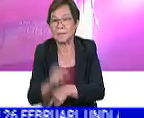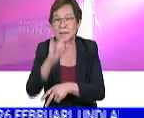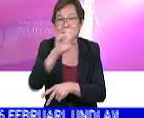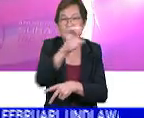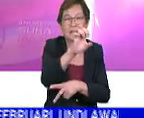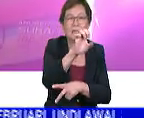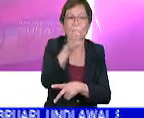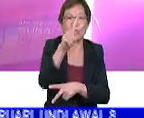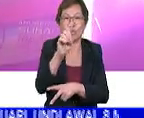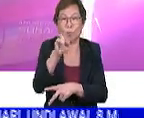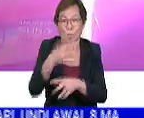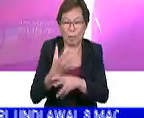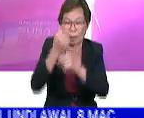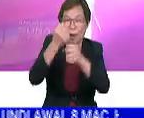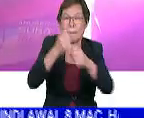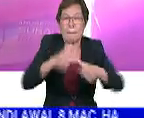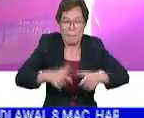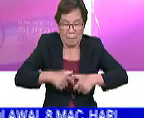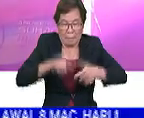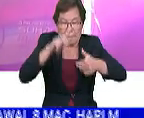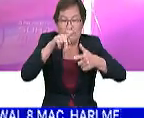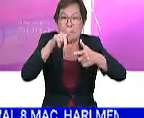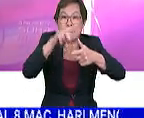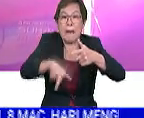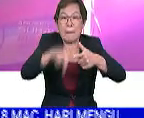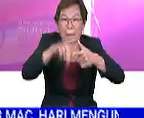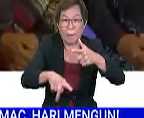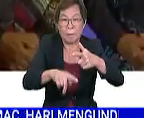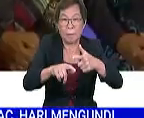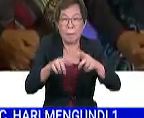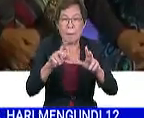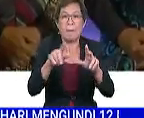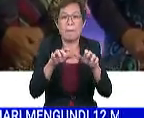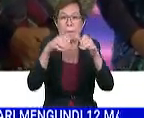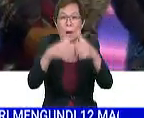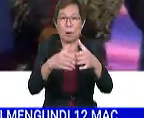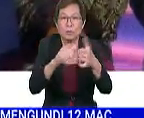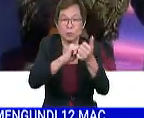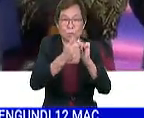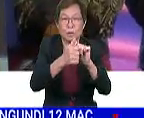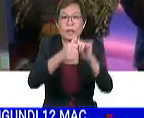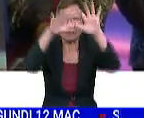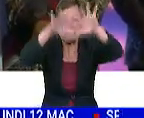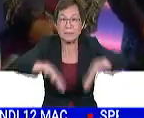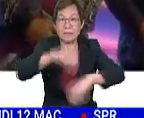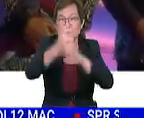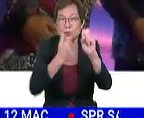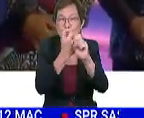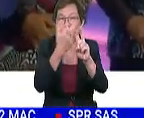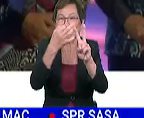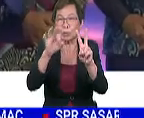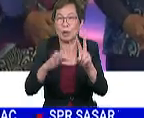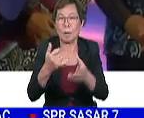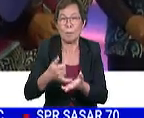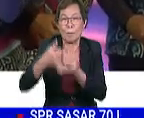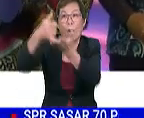merupakan pemenang pingat perak acara berpasukan wanita pada sukan C Filipina 2019 kedua-duanya membawa pulang